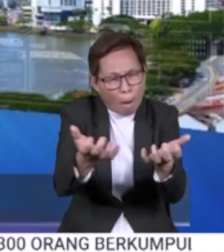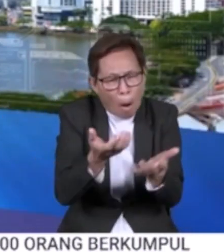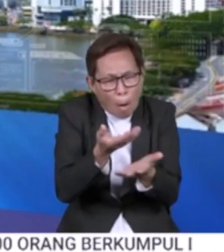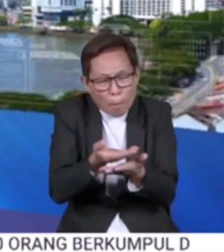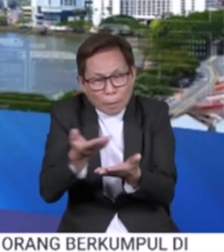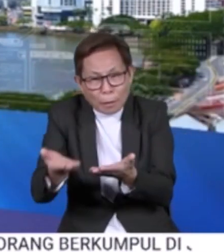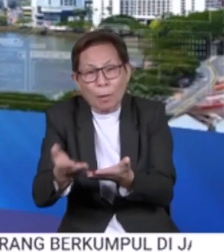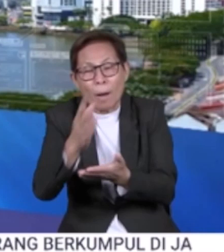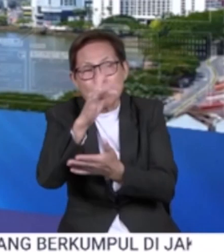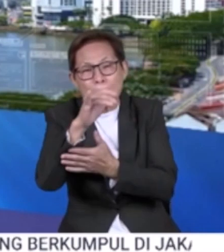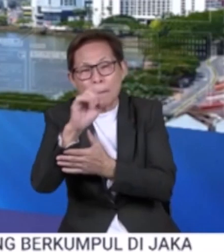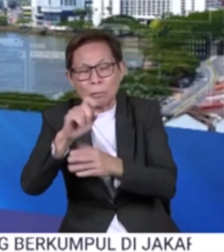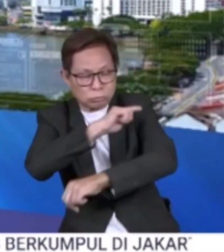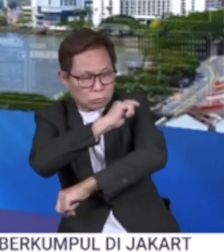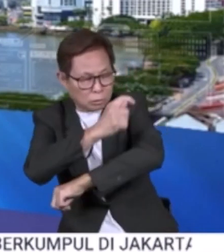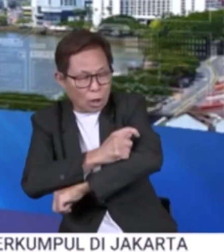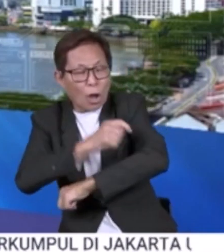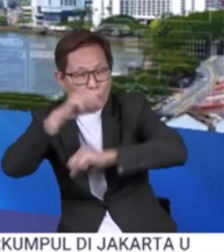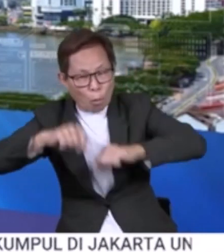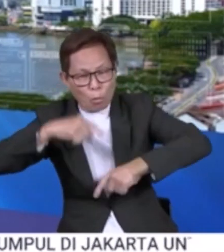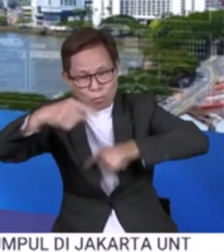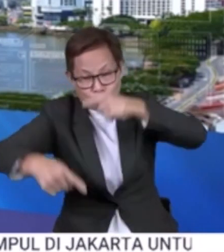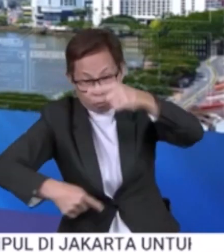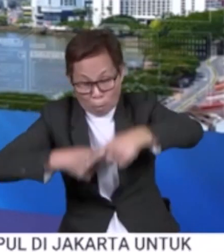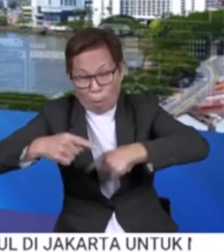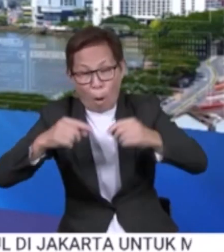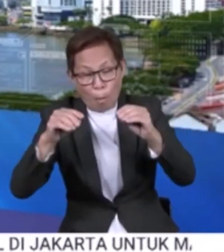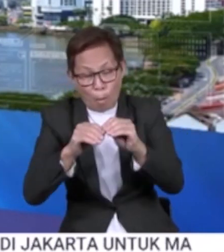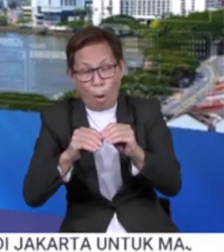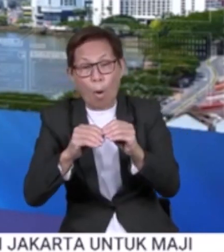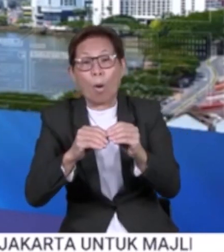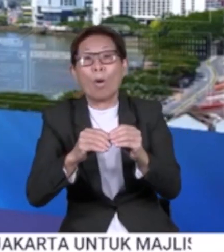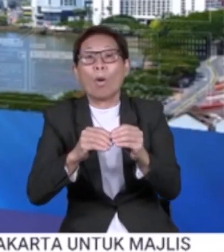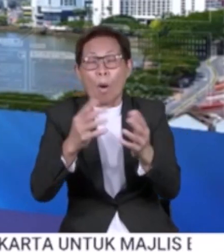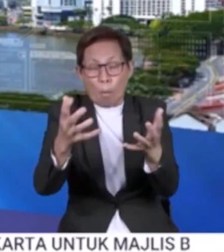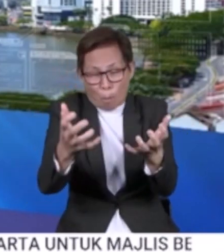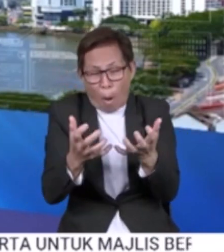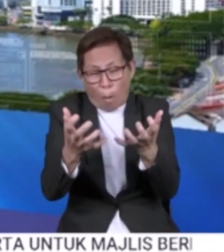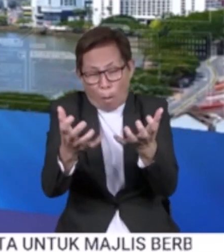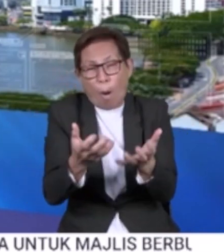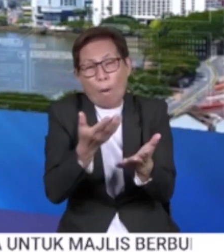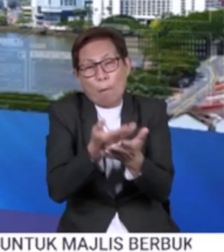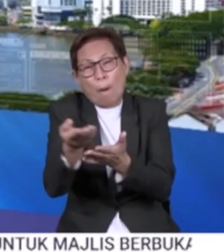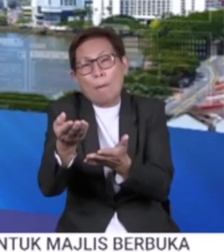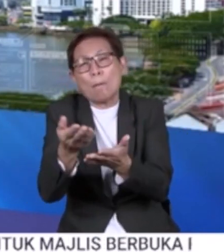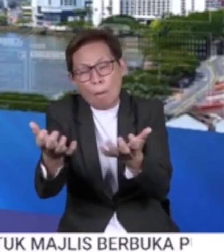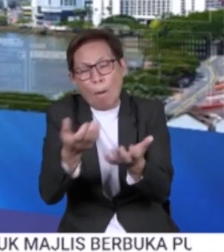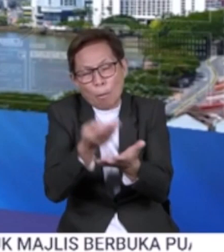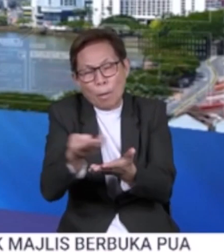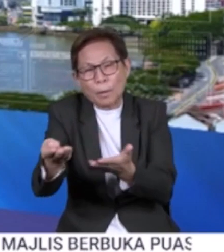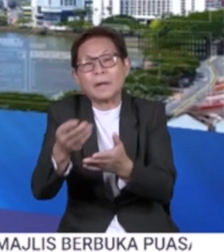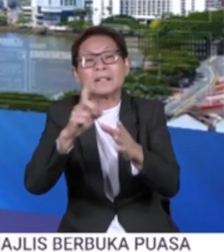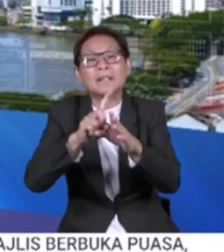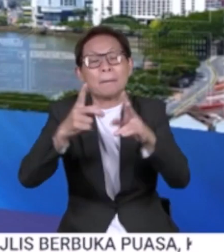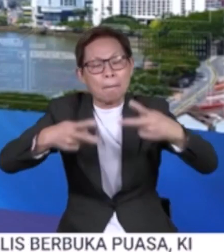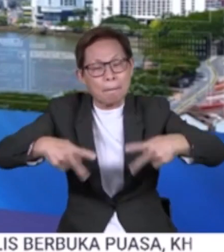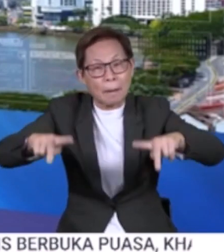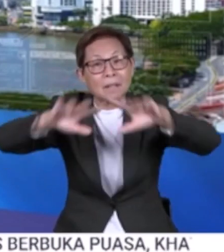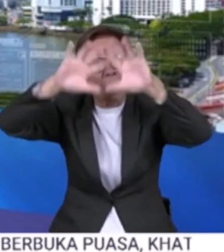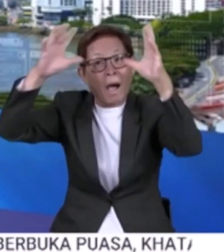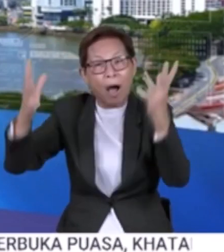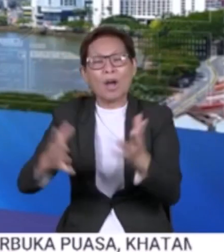sebagai sumber tenaga boleh diperbaharui semakin mendapat permintaan tinggi di pasaran antara bangsa seperti